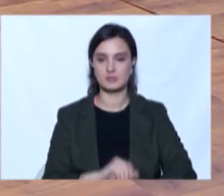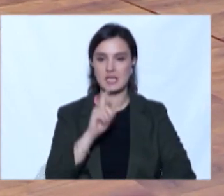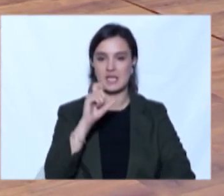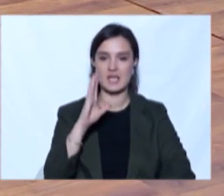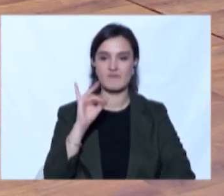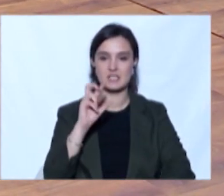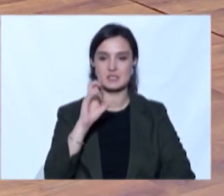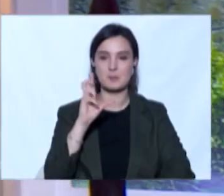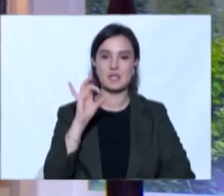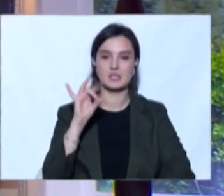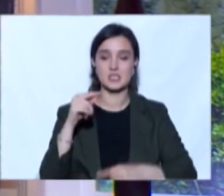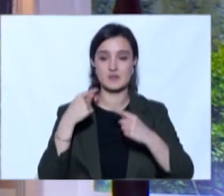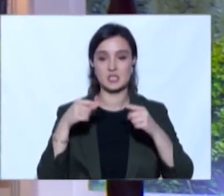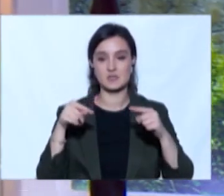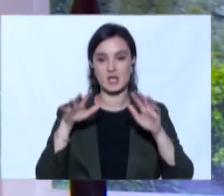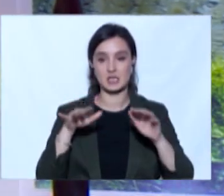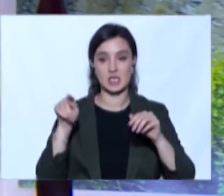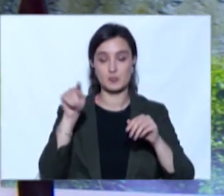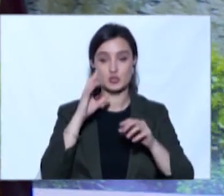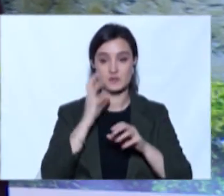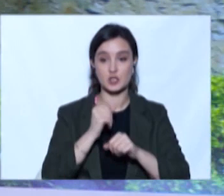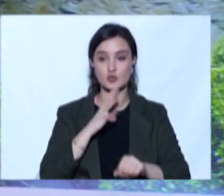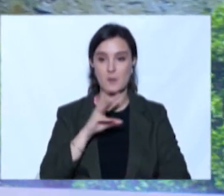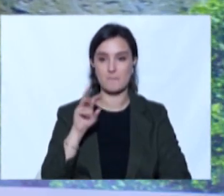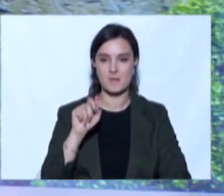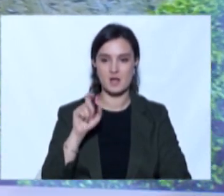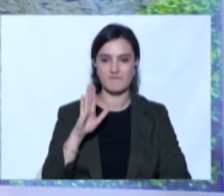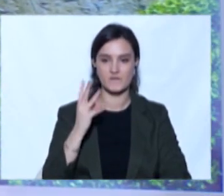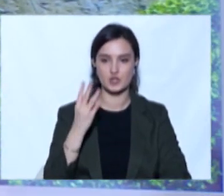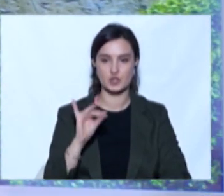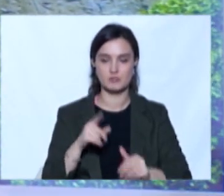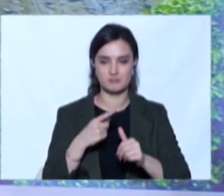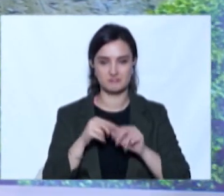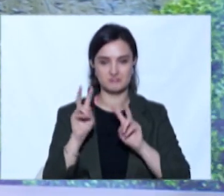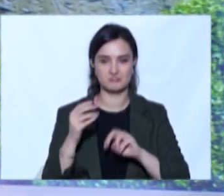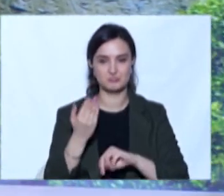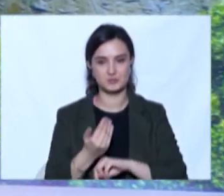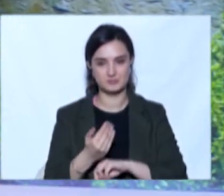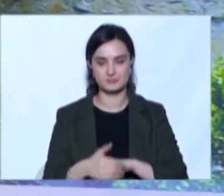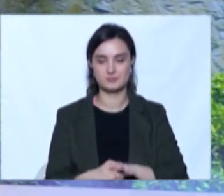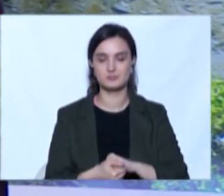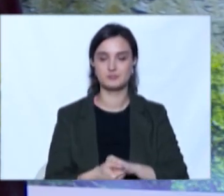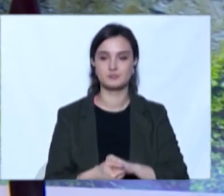ხევისბერი, თქო, სხვადასხვა ადგილებში, ხოლო სვანეთში ეს იყო მახვში, ესეთი სახელი ერქვა და